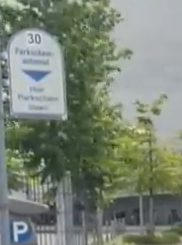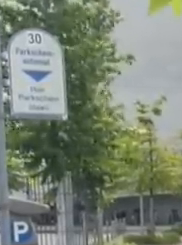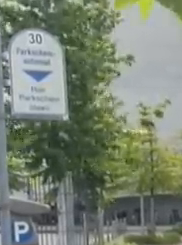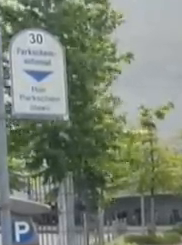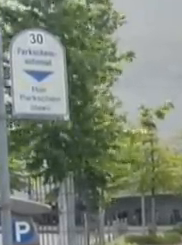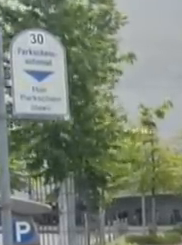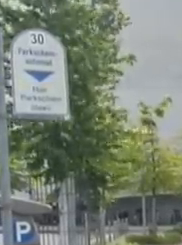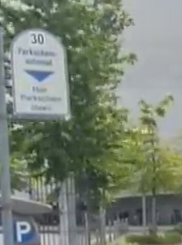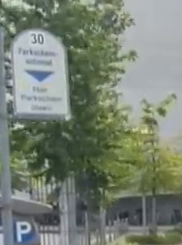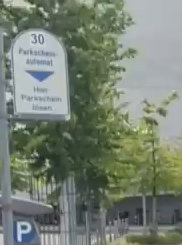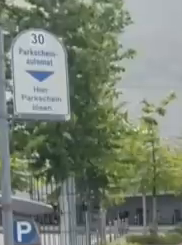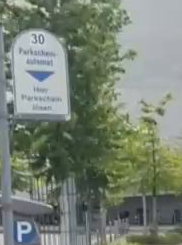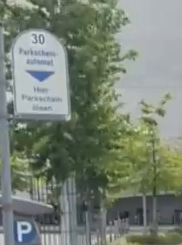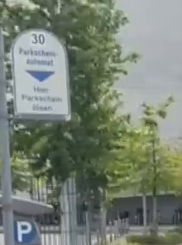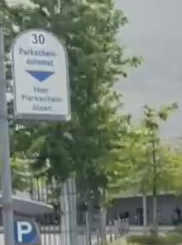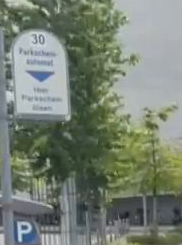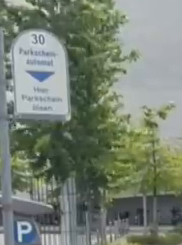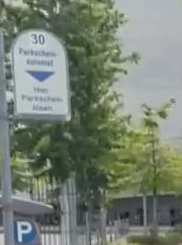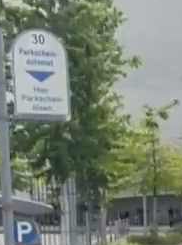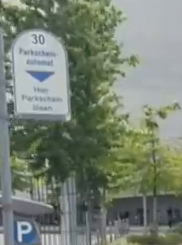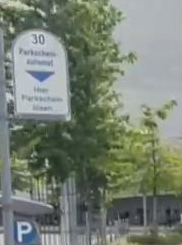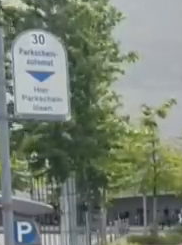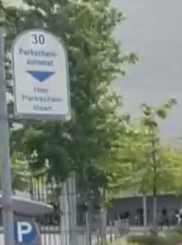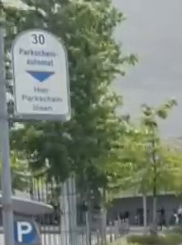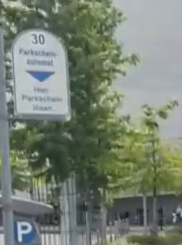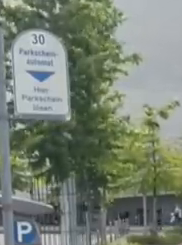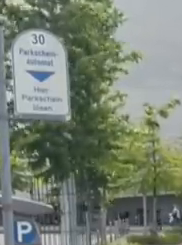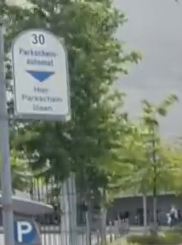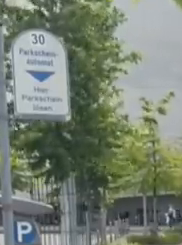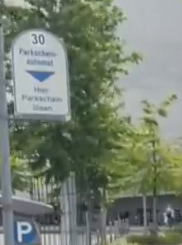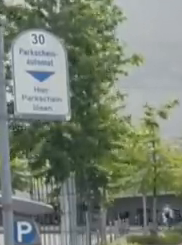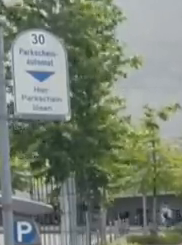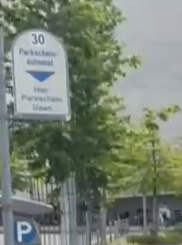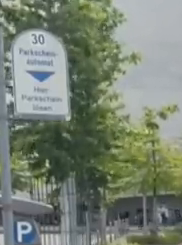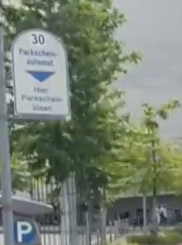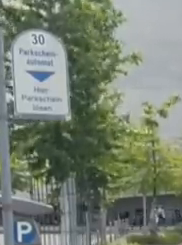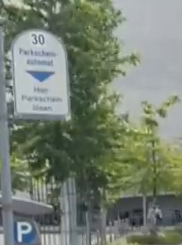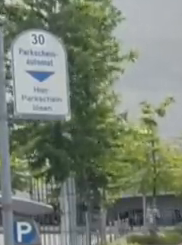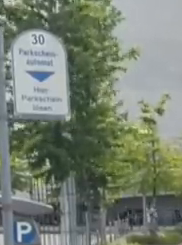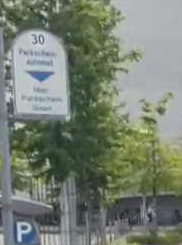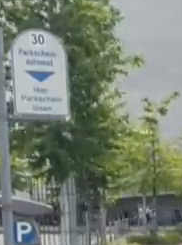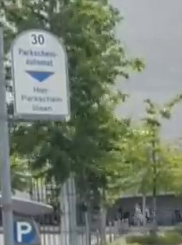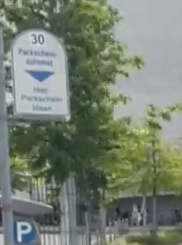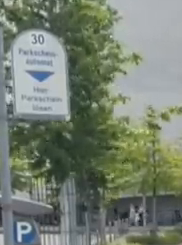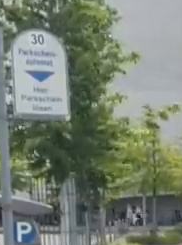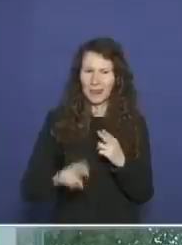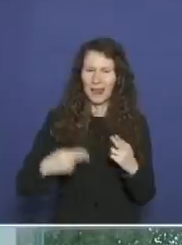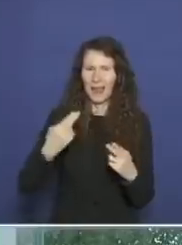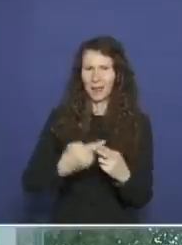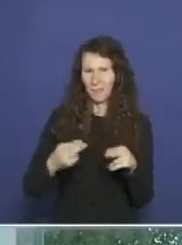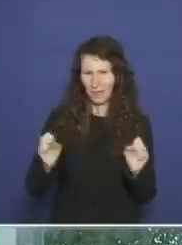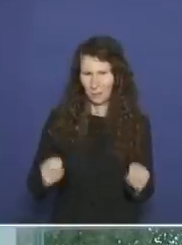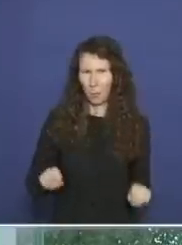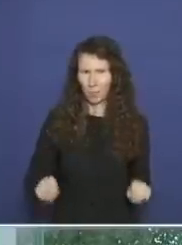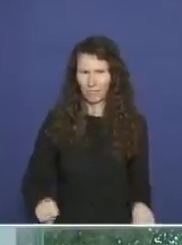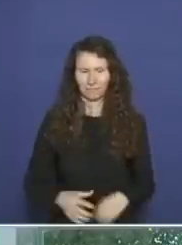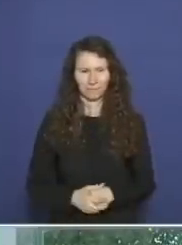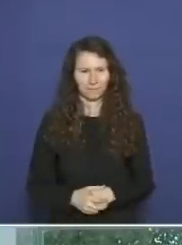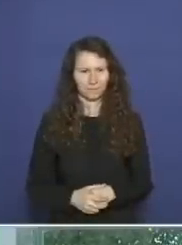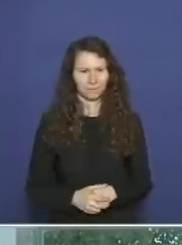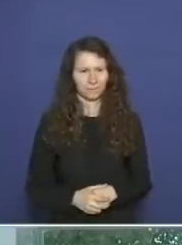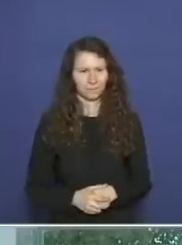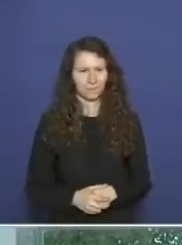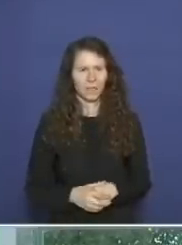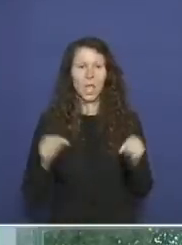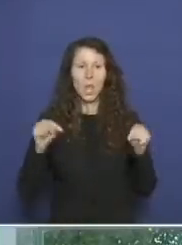seiner Frage. Wie immer in meinen Augen phänomenal, Journalismus vom Feinsten. Hut ab, bitte. Dann die für